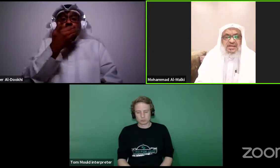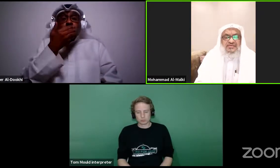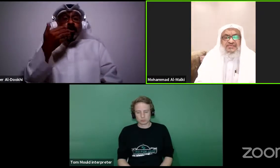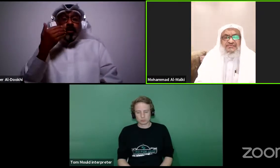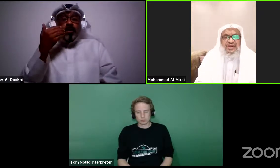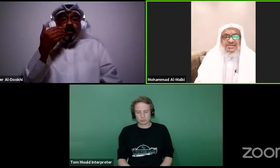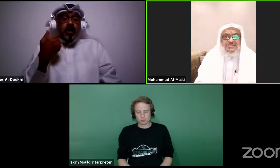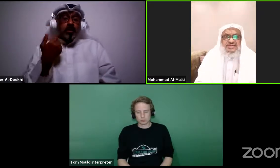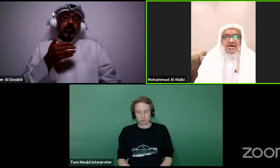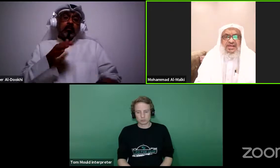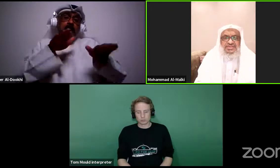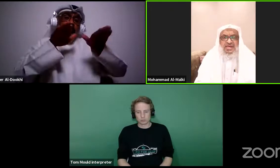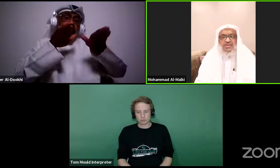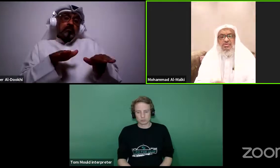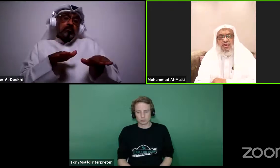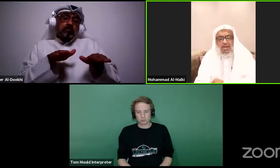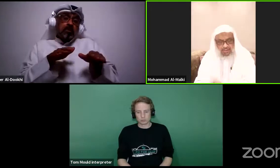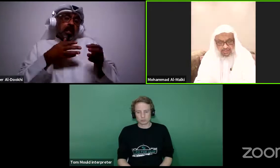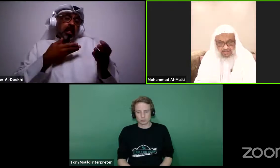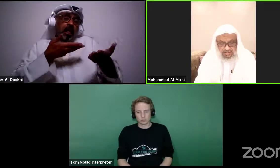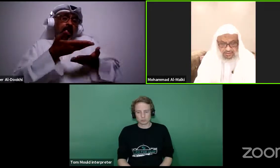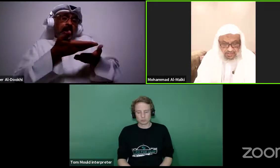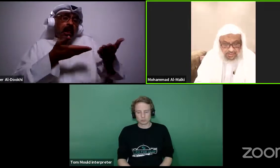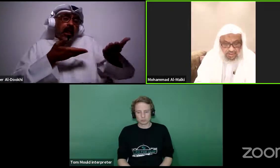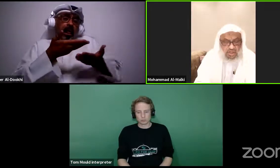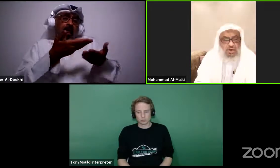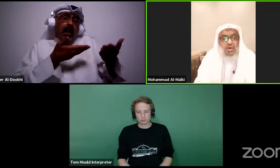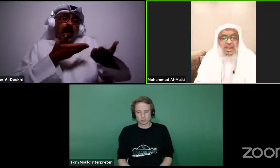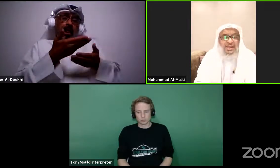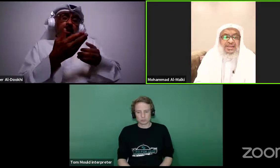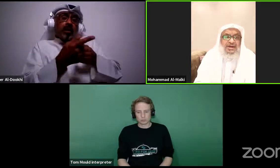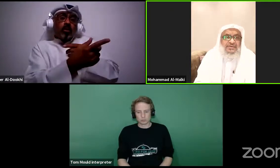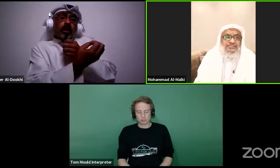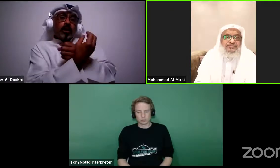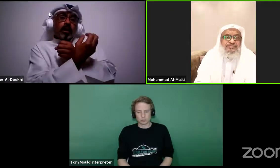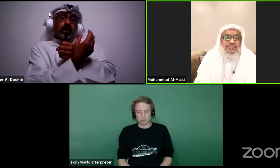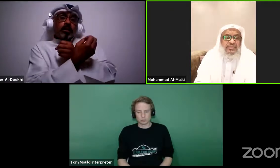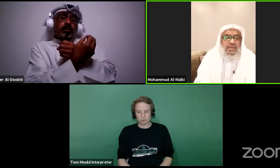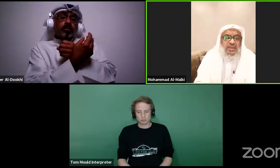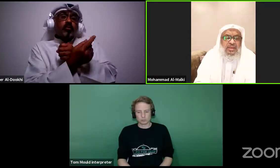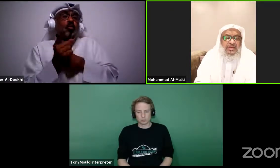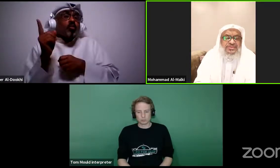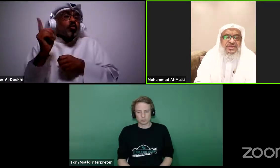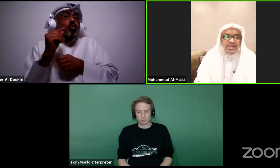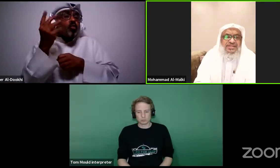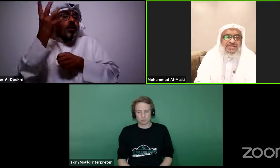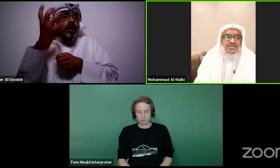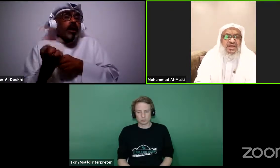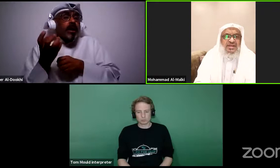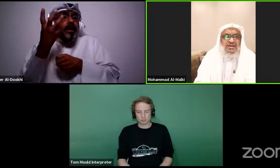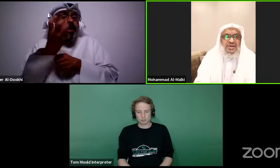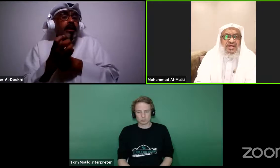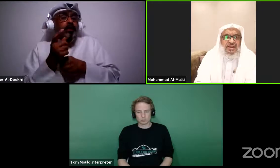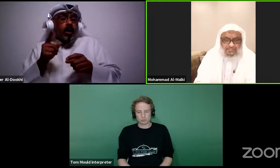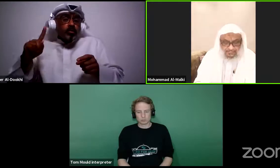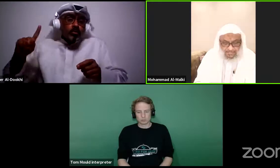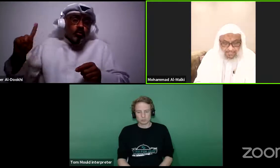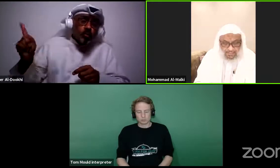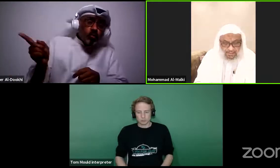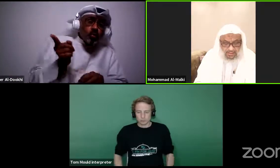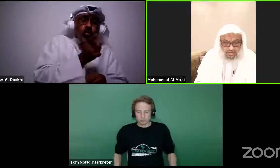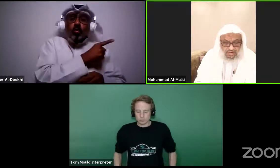فيجلسان فيتدارسان القرآن كل ليلة طيلة شهر رمضان.